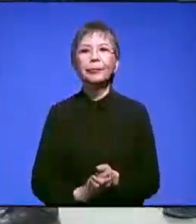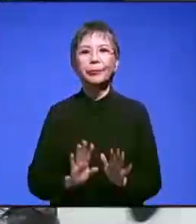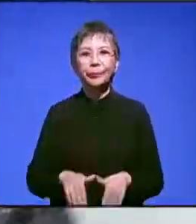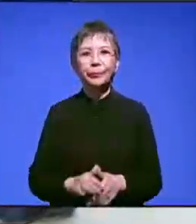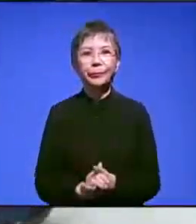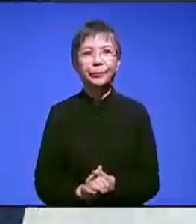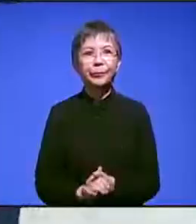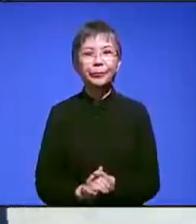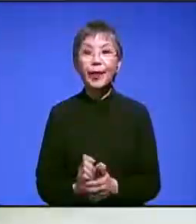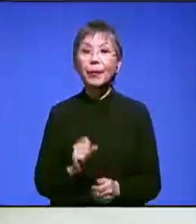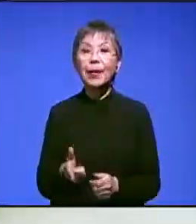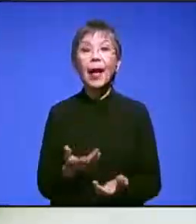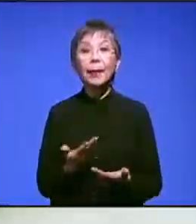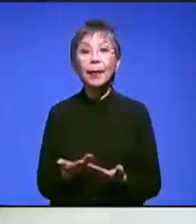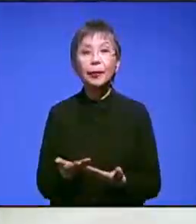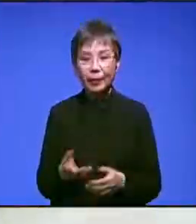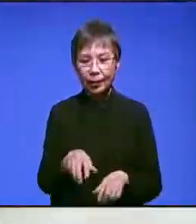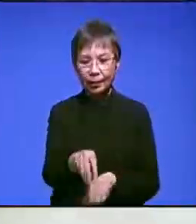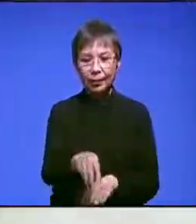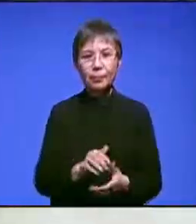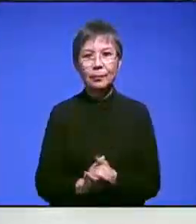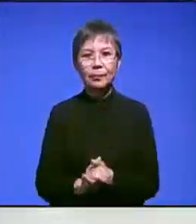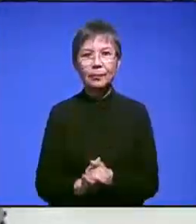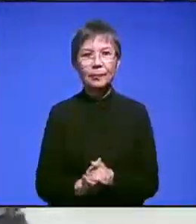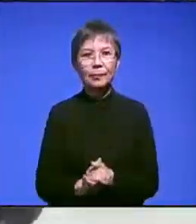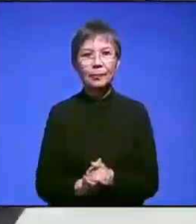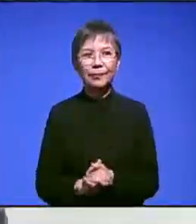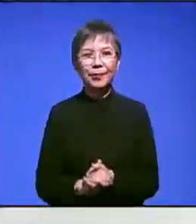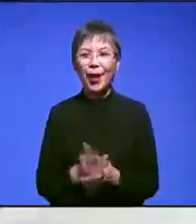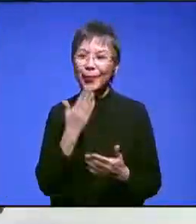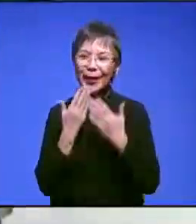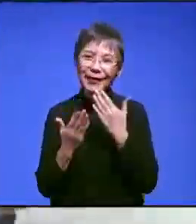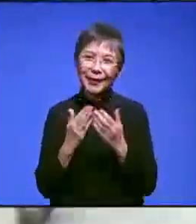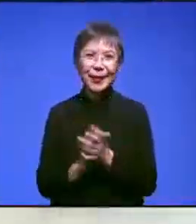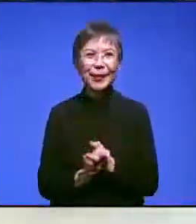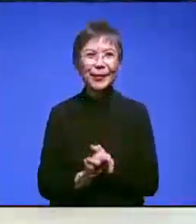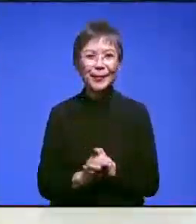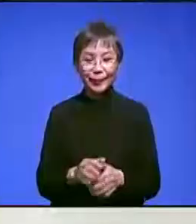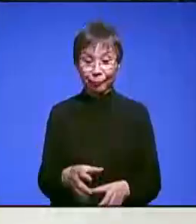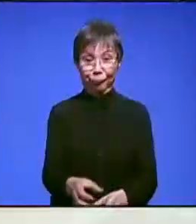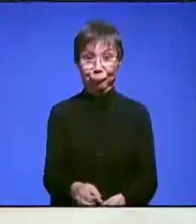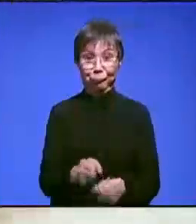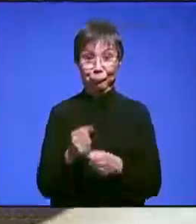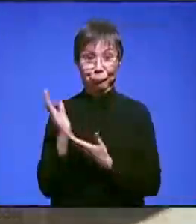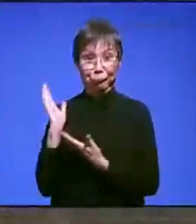Pesanan saya Mas ya, atas warna putih. Oke, taruh situ aja. Iya. Ya, okay, terima kasih ya Mas ya.